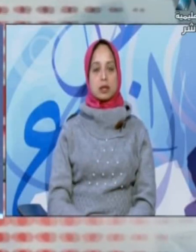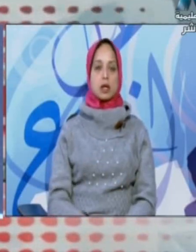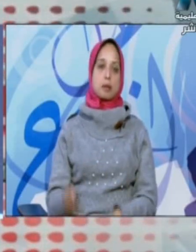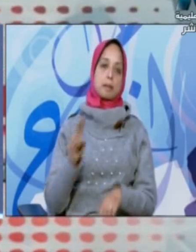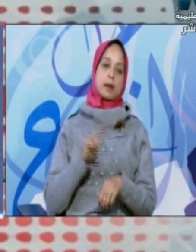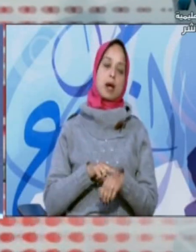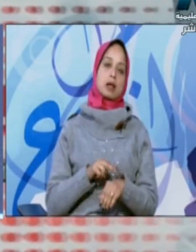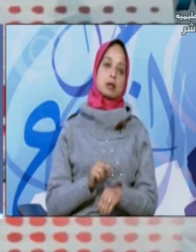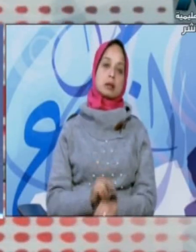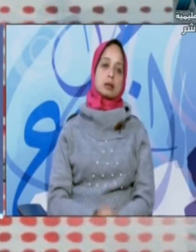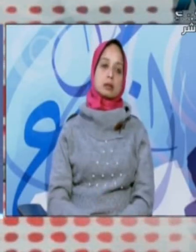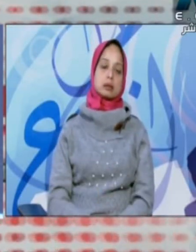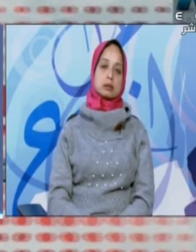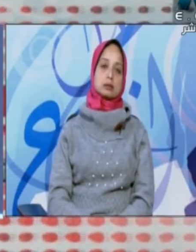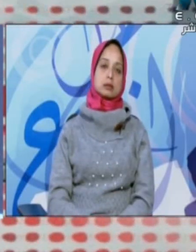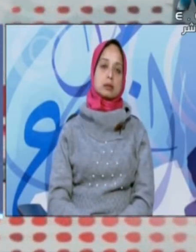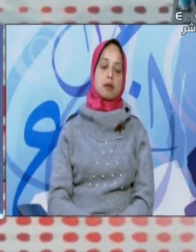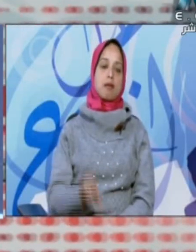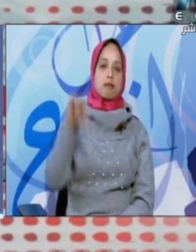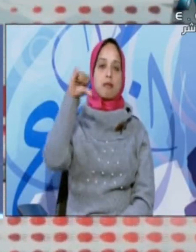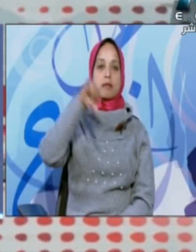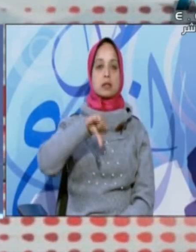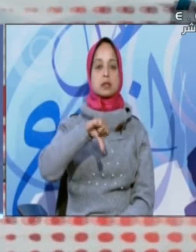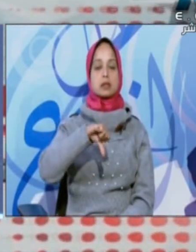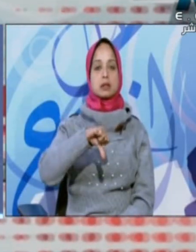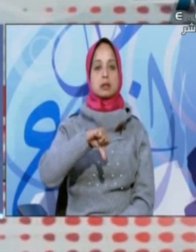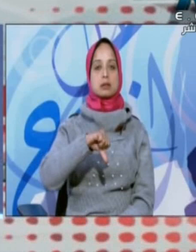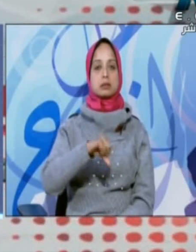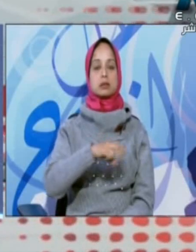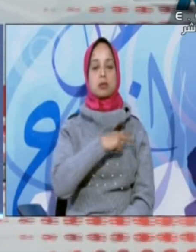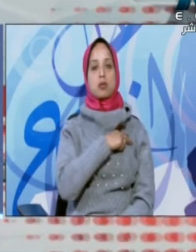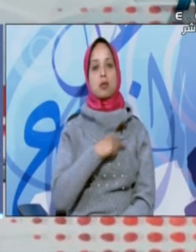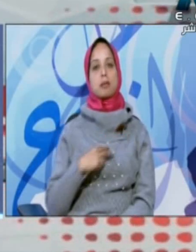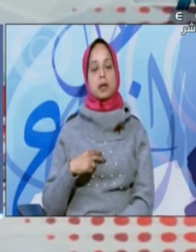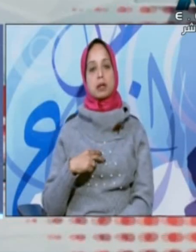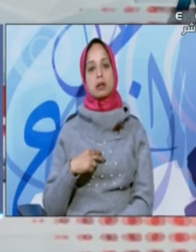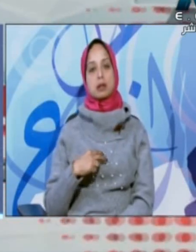بعد فشل حكومات